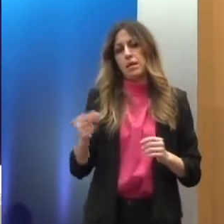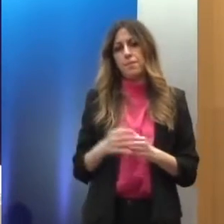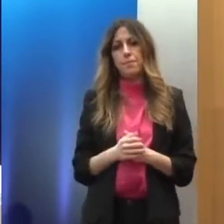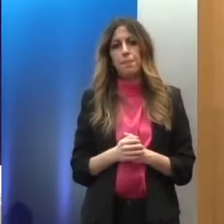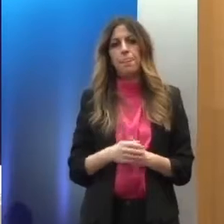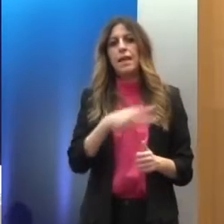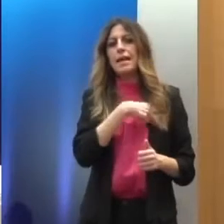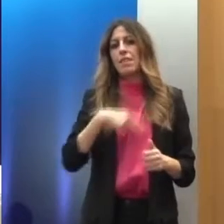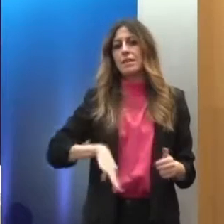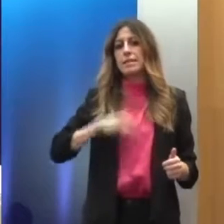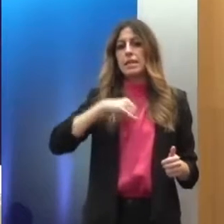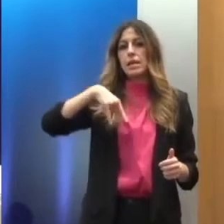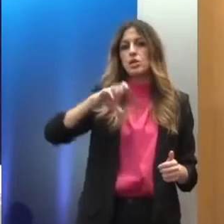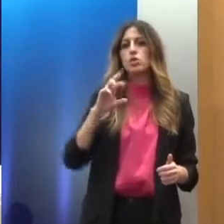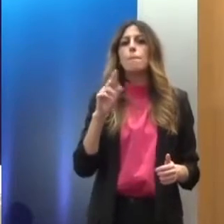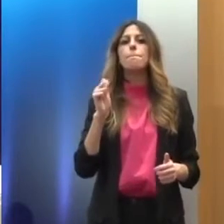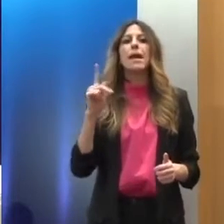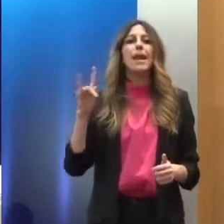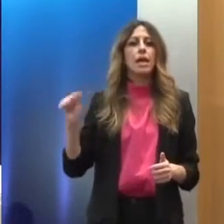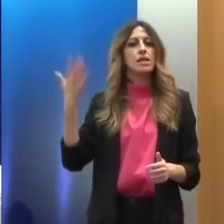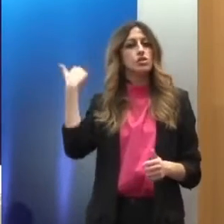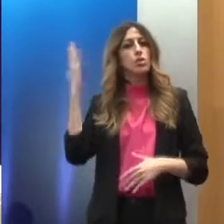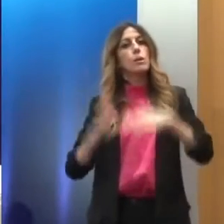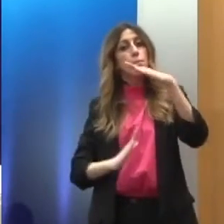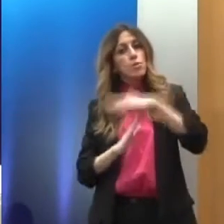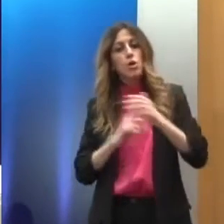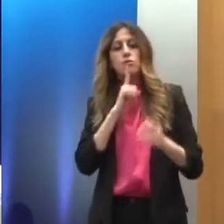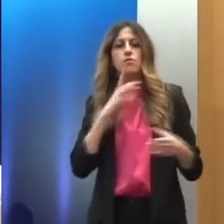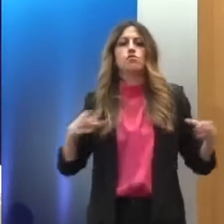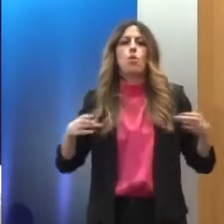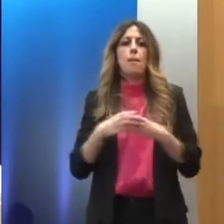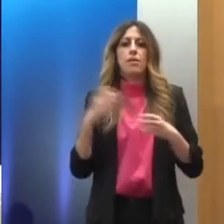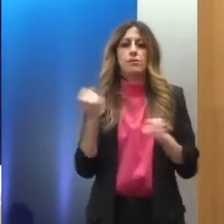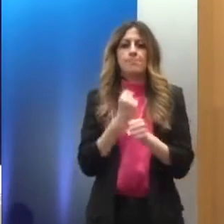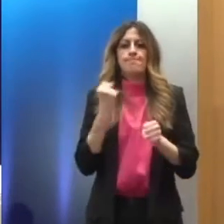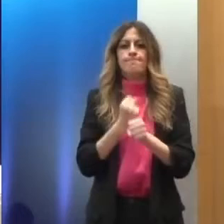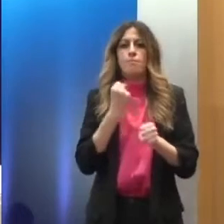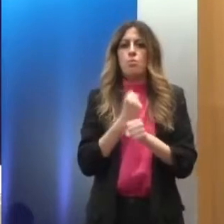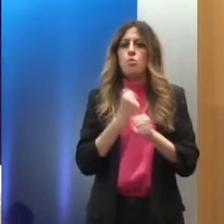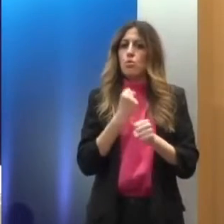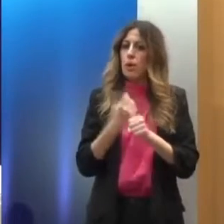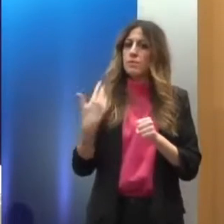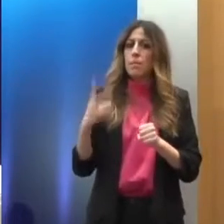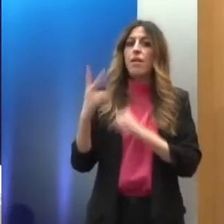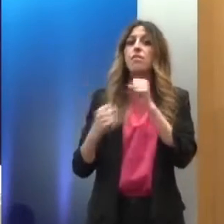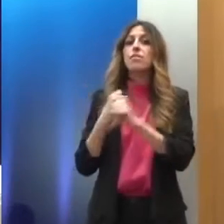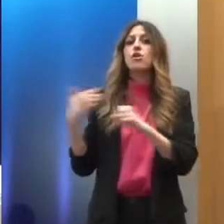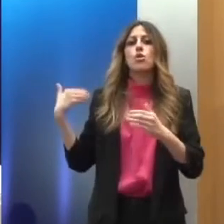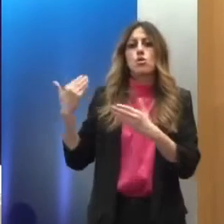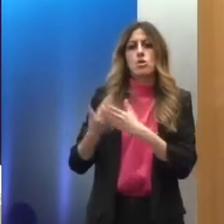ο καθηγητής ο κ. Περάκης ήταν πρόεδρος της συγκεκριμένης ομάδας εργασίας τα δύο χρόνια των συζητήσεων στην